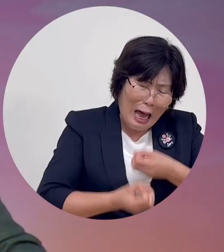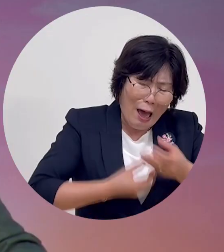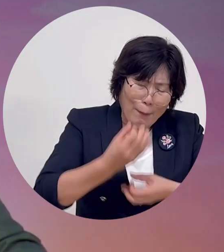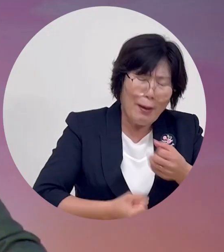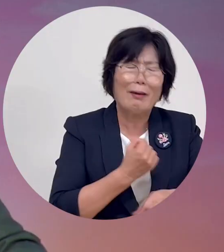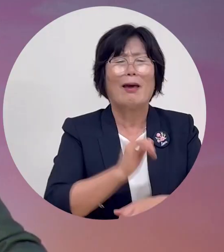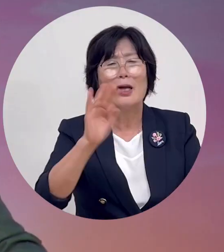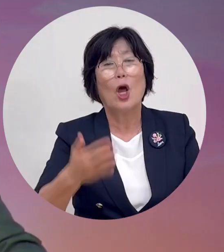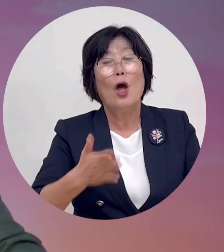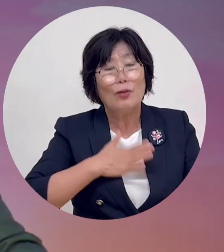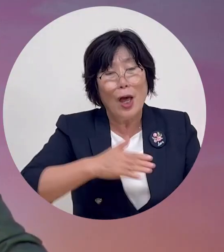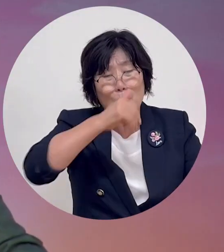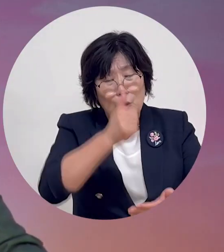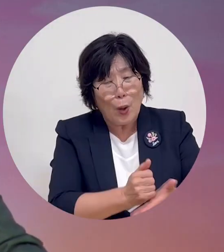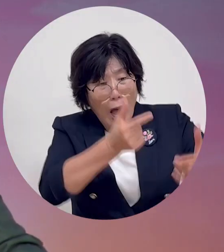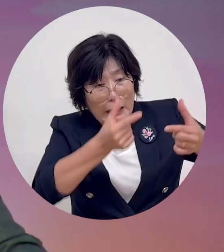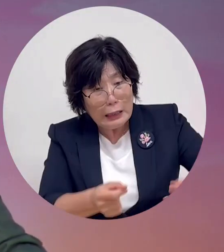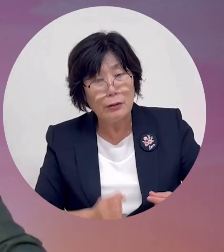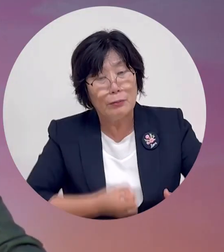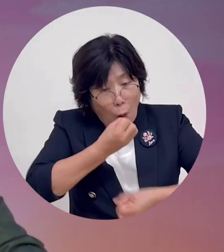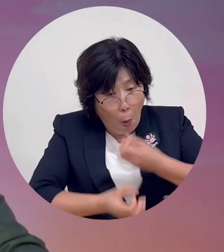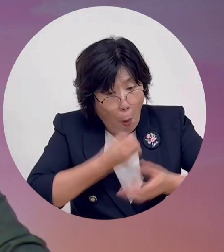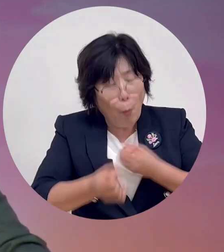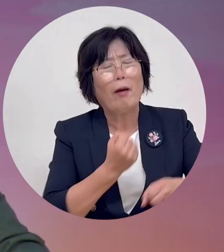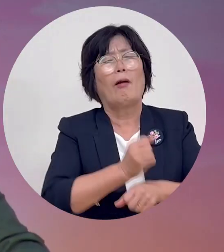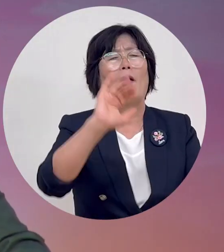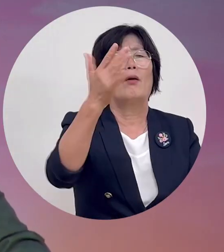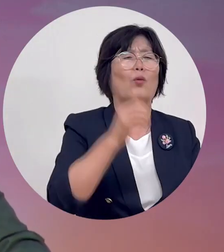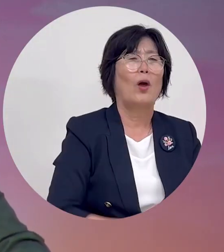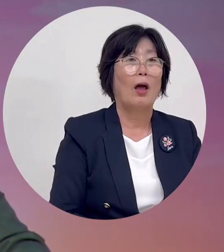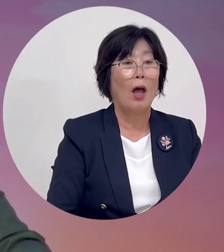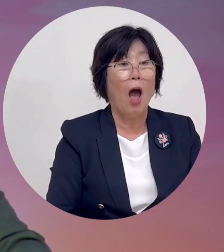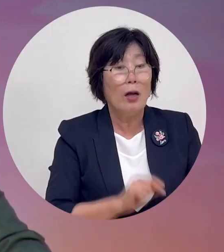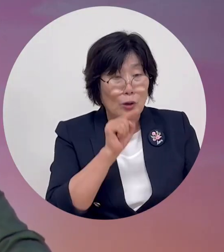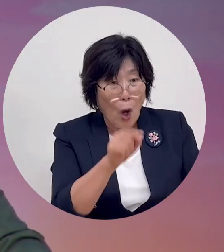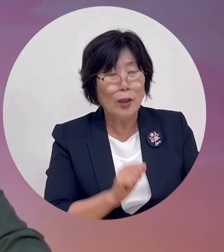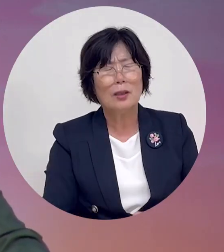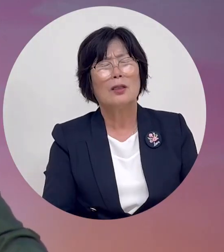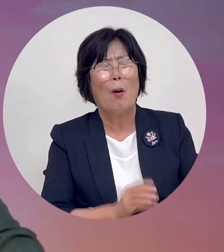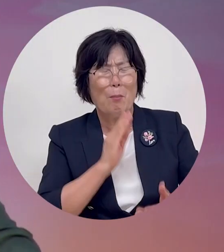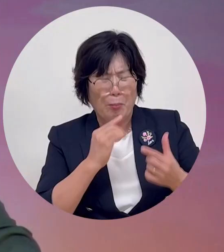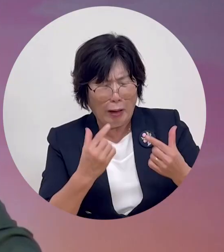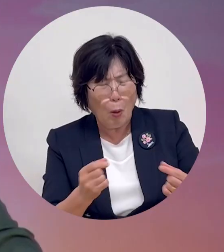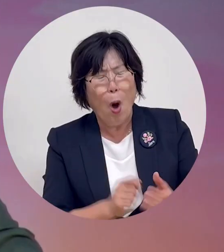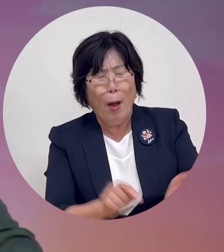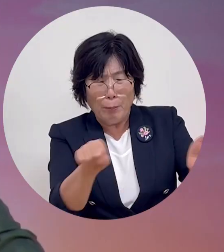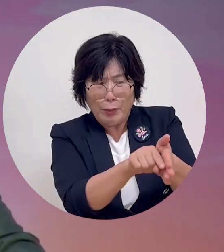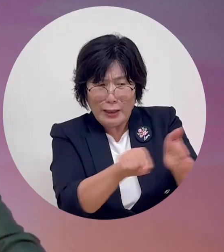죄가 이렇다라고 고백하셔야 돼. 그러면 저는 미쁘시고 의로우사